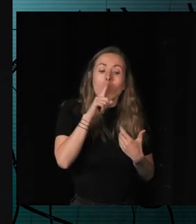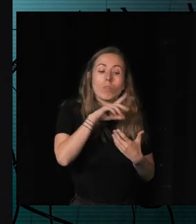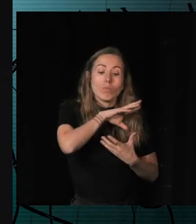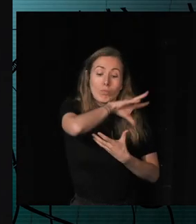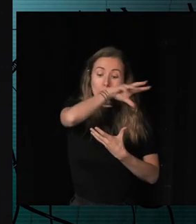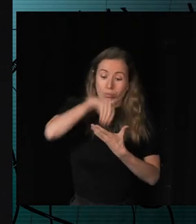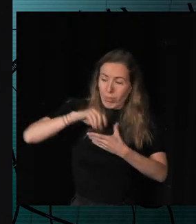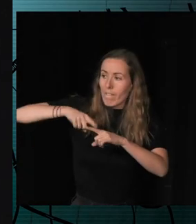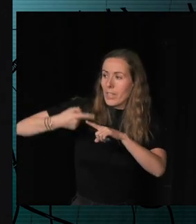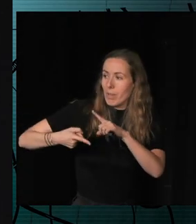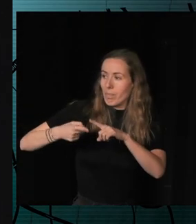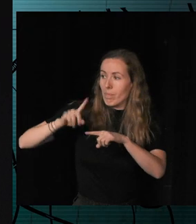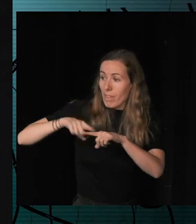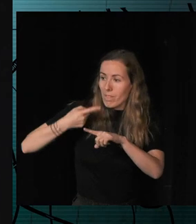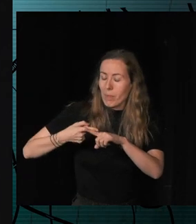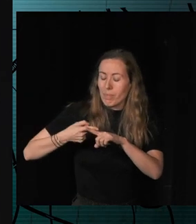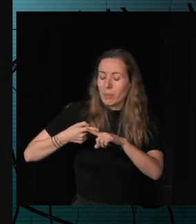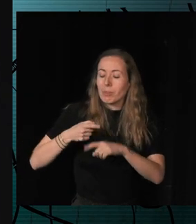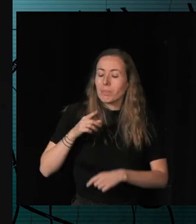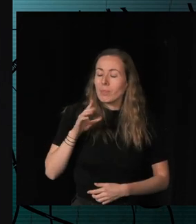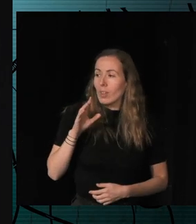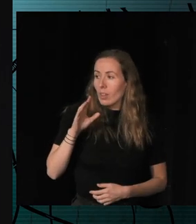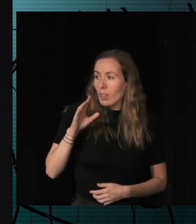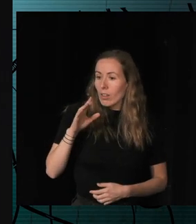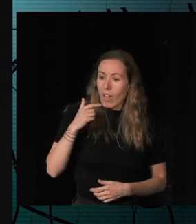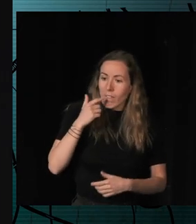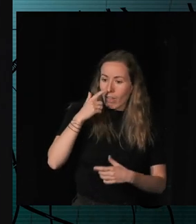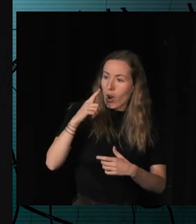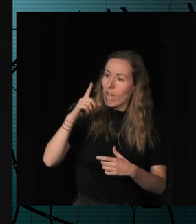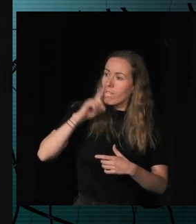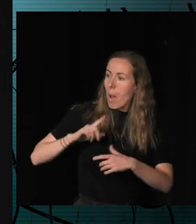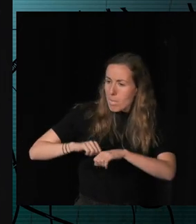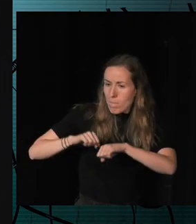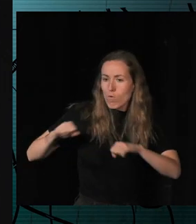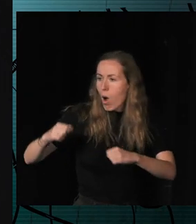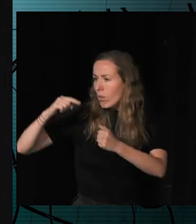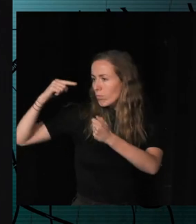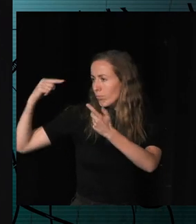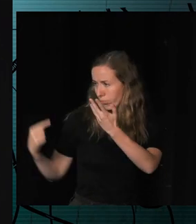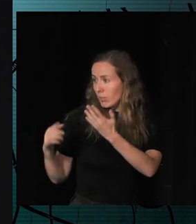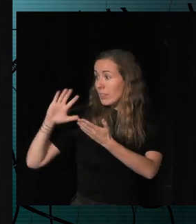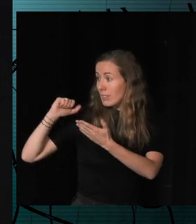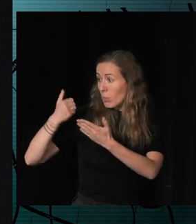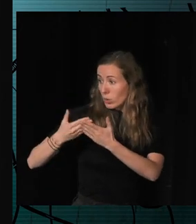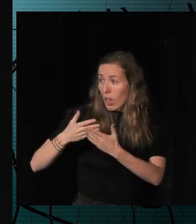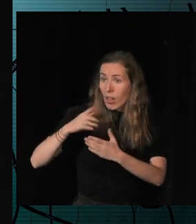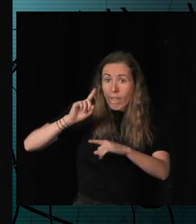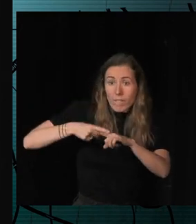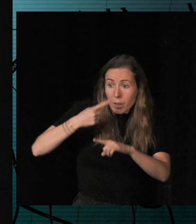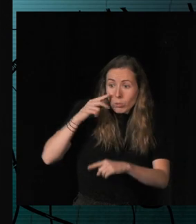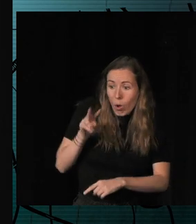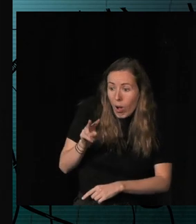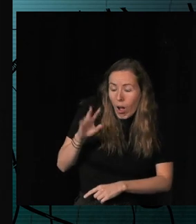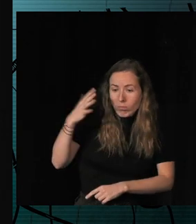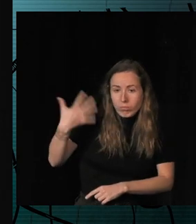la féminité à la mascul la maternité pardon au matriarcat et ce genre de choses donc en fait finalement c'est pour ça que le film paraît si bien articulier autour de